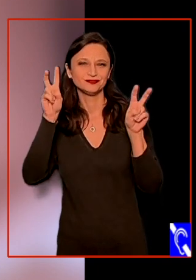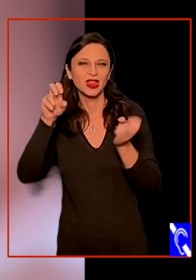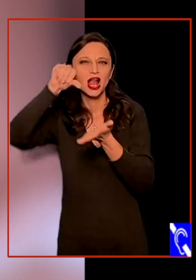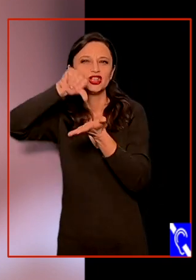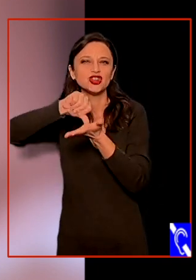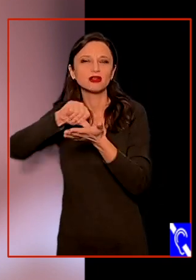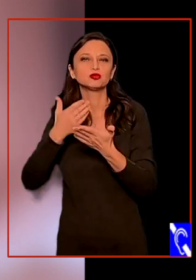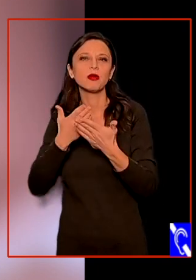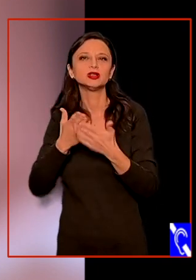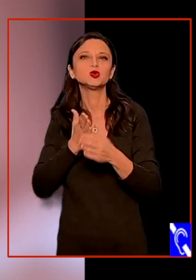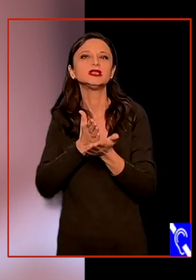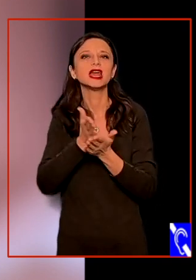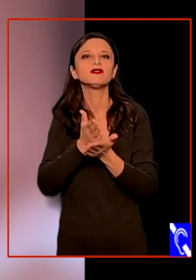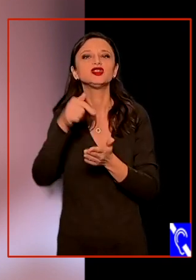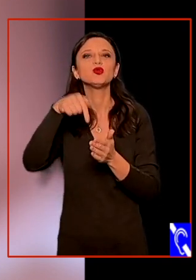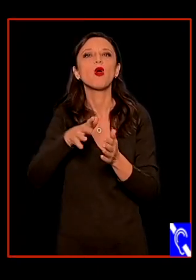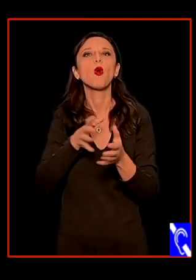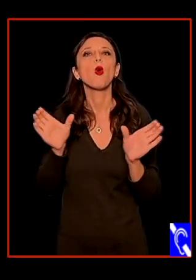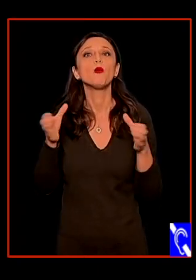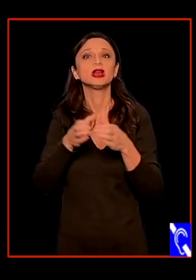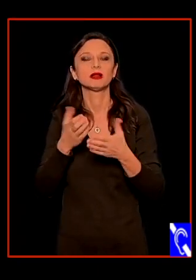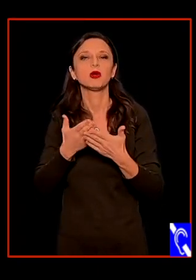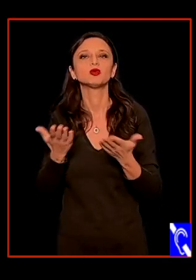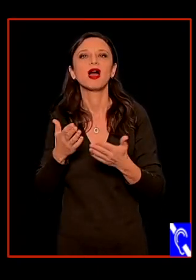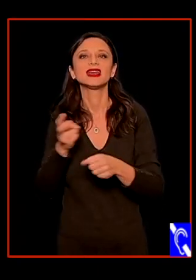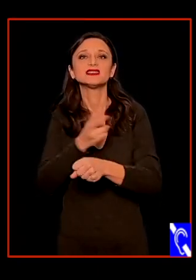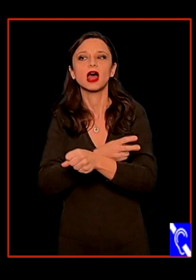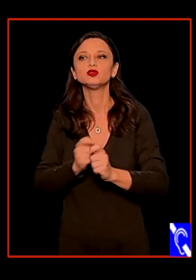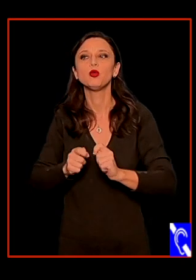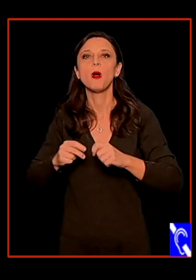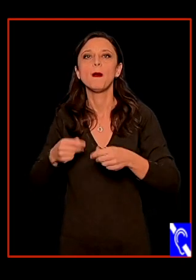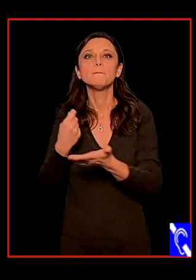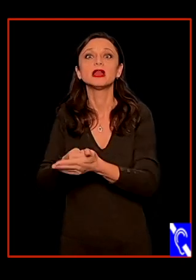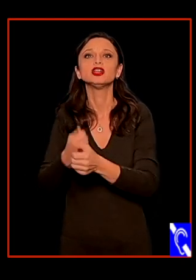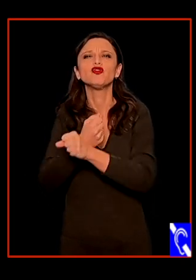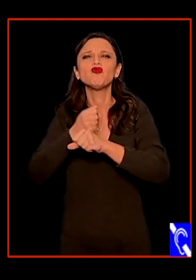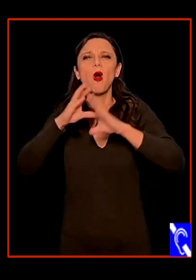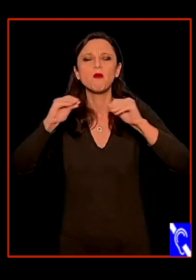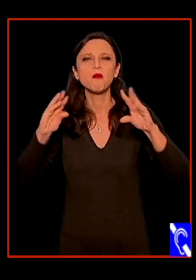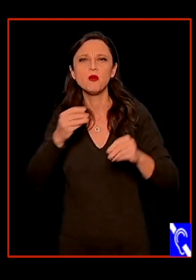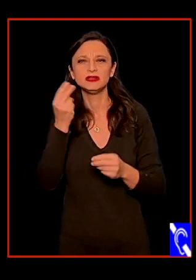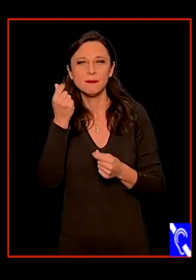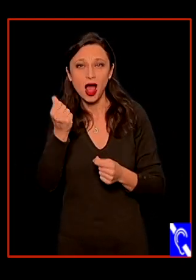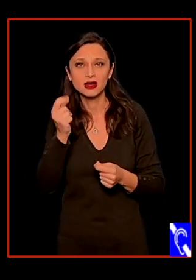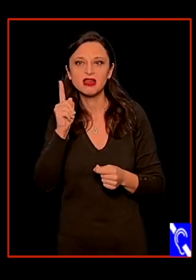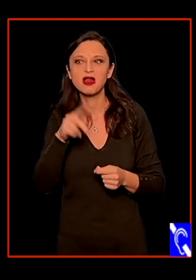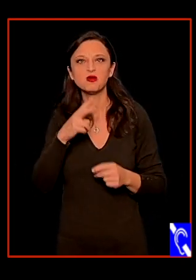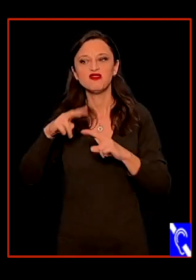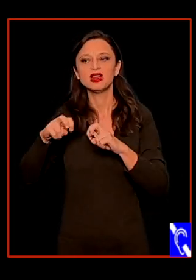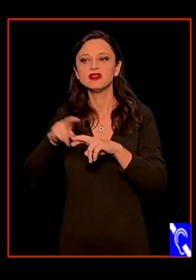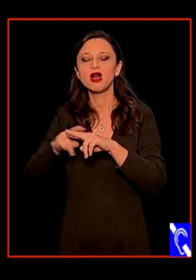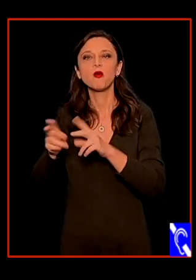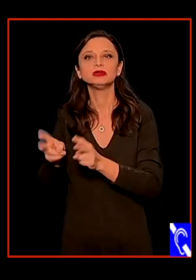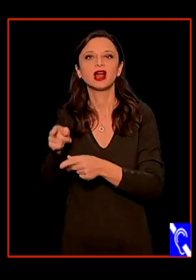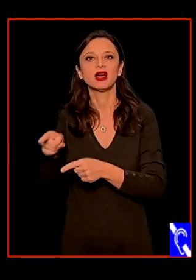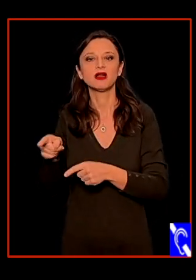în comunitate și pentru care statul plătește bani grei, dar nu se uită la modul în care sunt tratați, și de